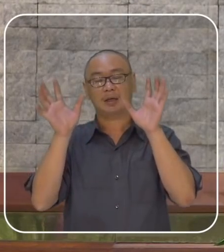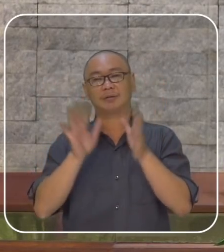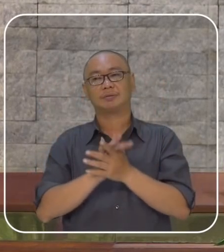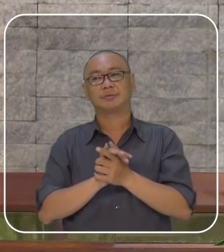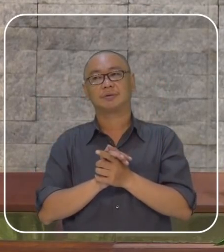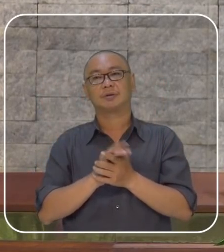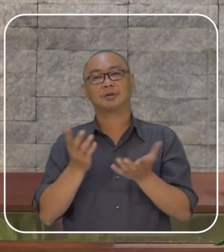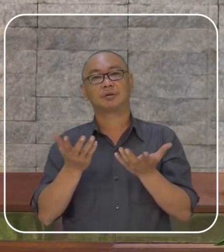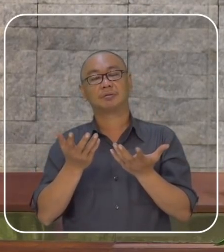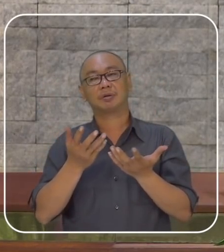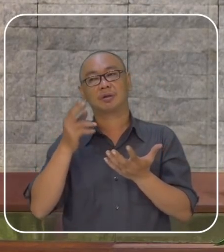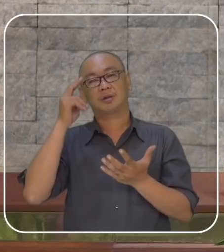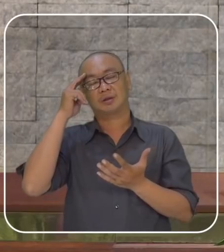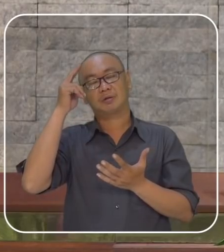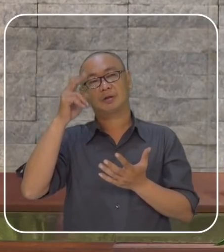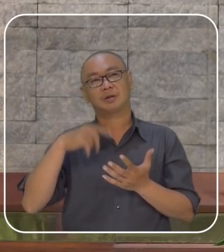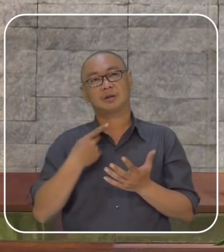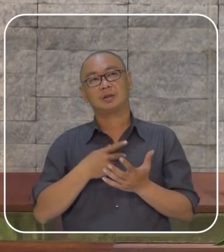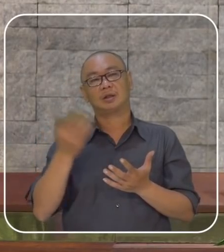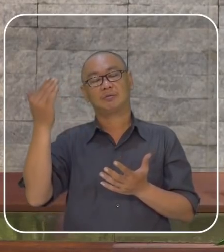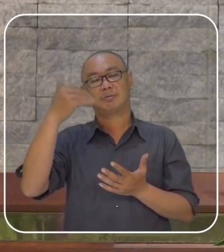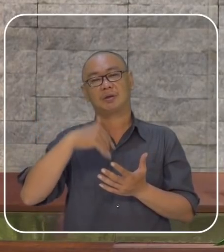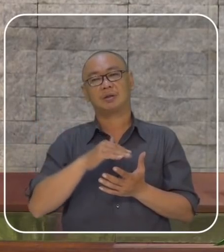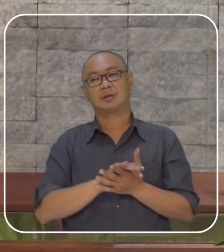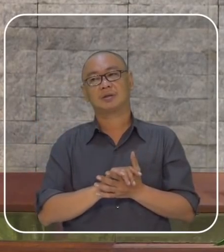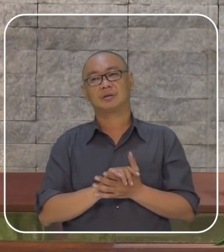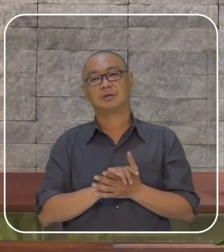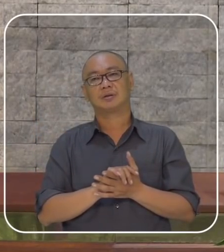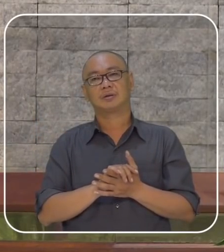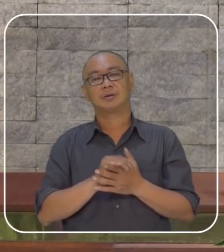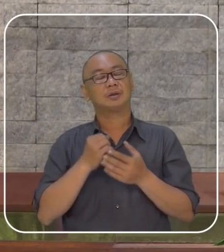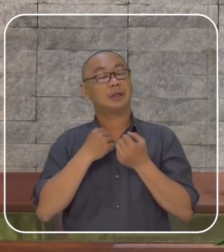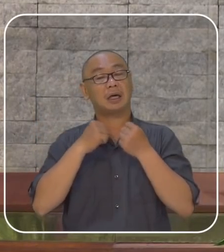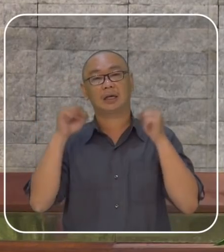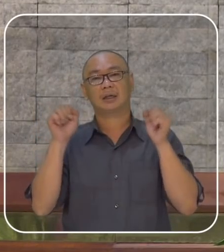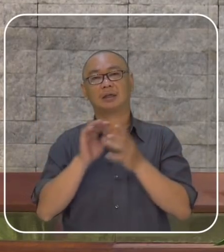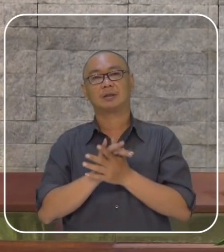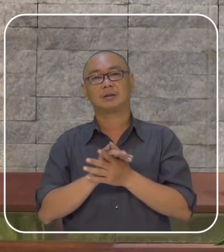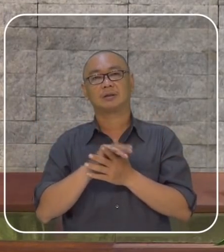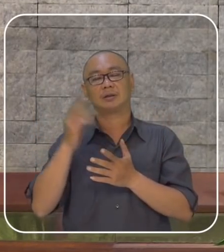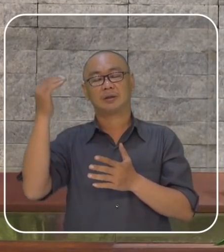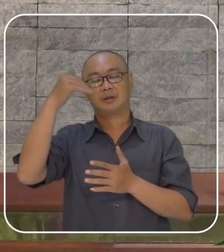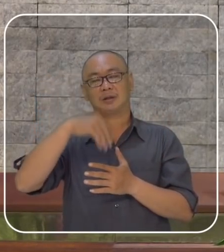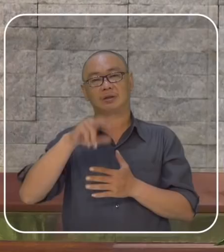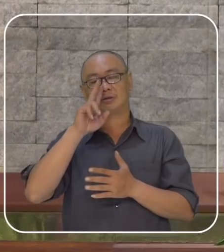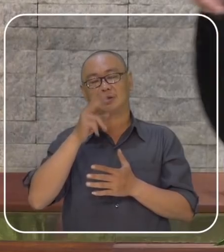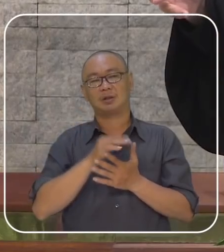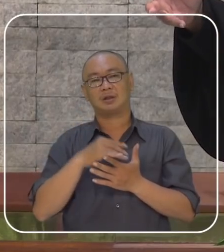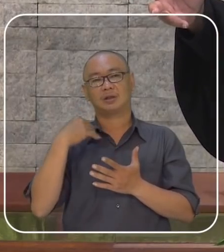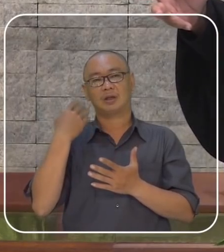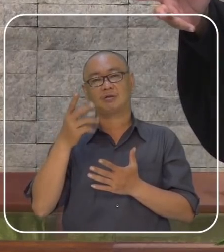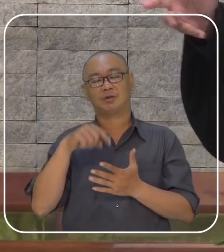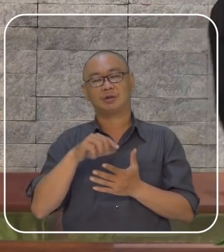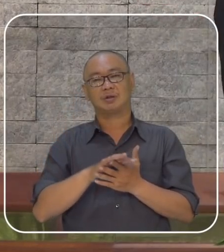Iman kita kembali diperbaharui, disegarkan. dan kehadiran saudara dan saya dalam